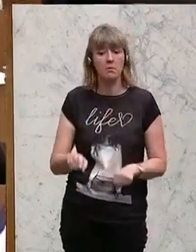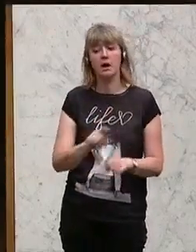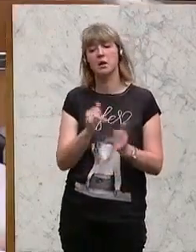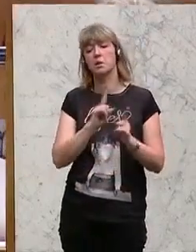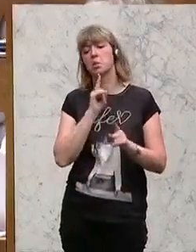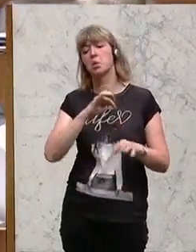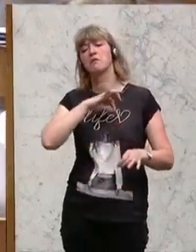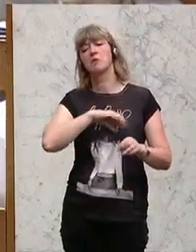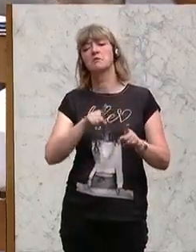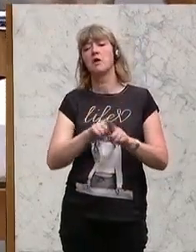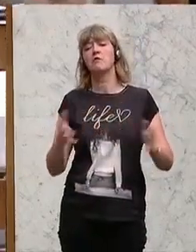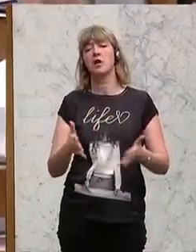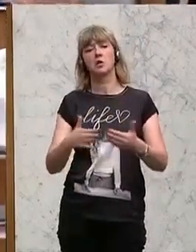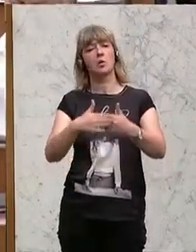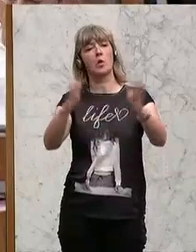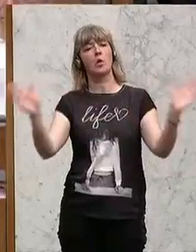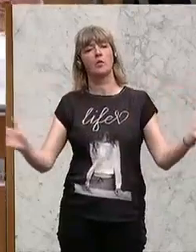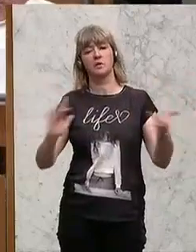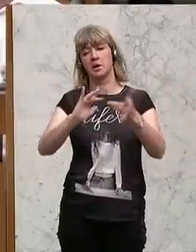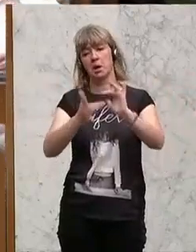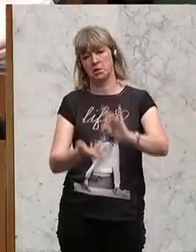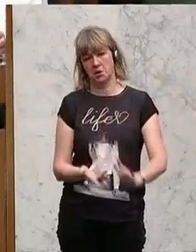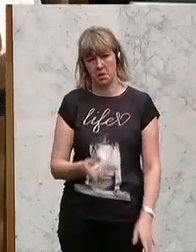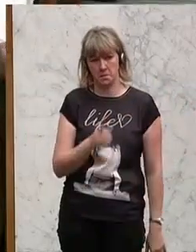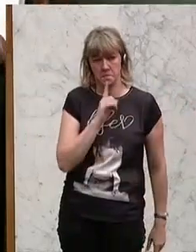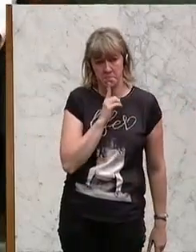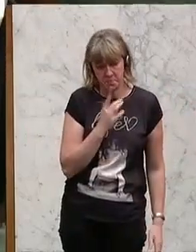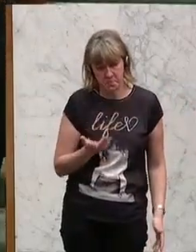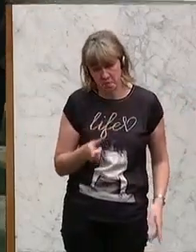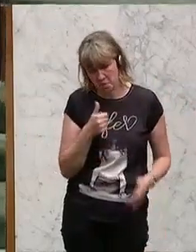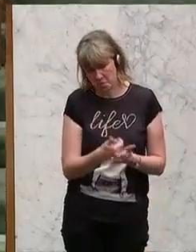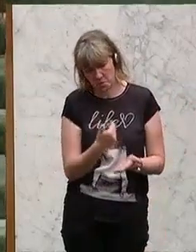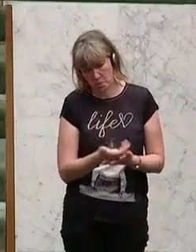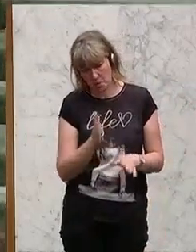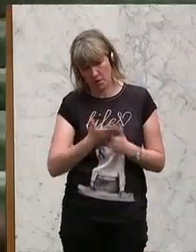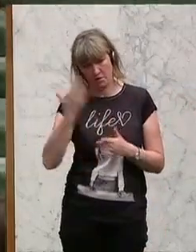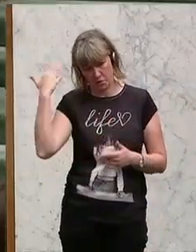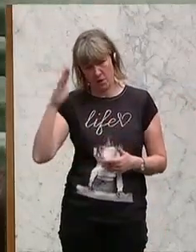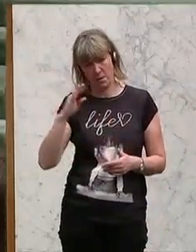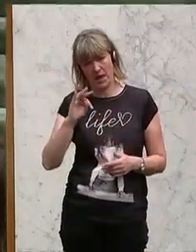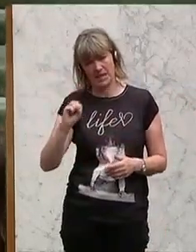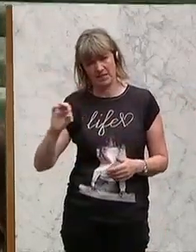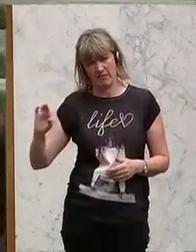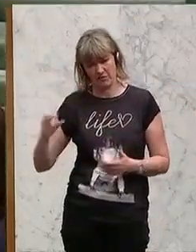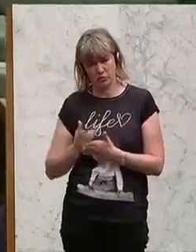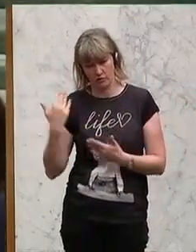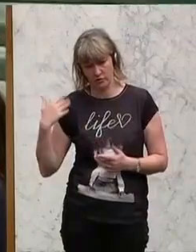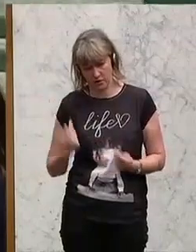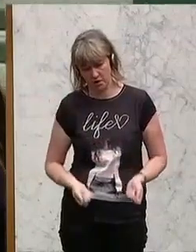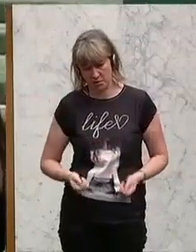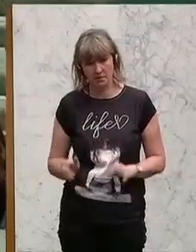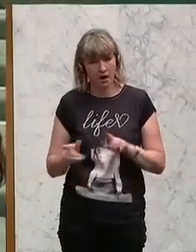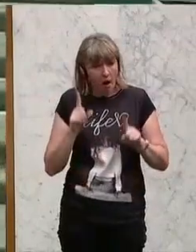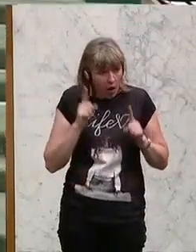die Förderungen öffentlich zu machen im Internet. Das ist auch nichts Neues, das gab es bereits im BSFF. Und es löst auch nicht das